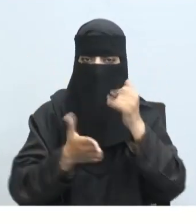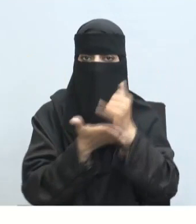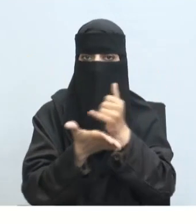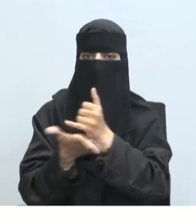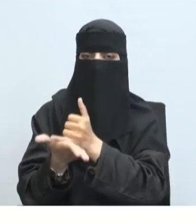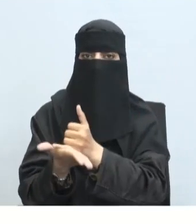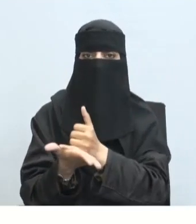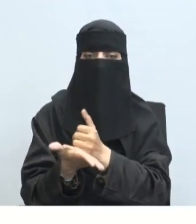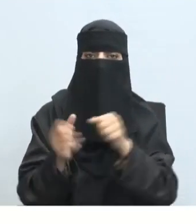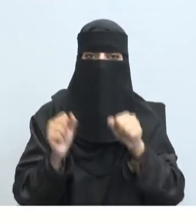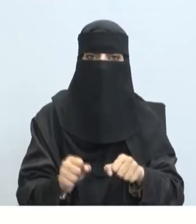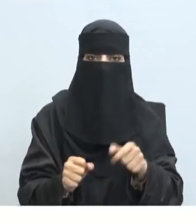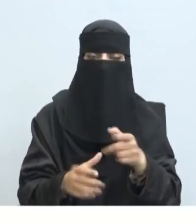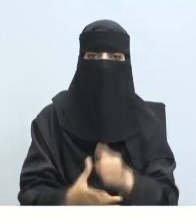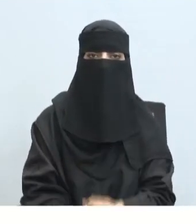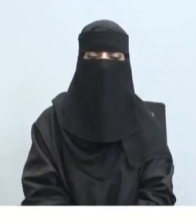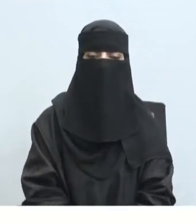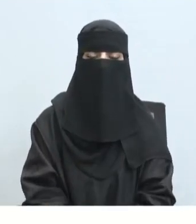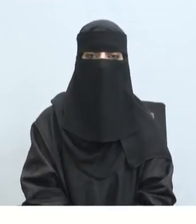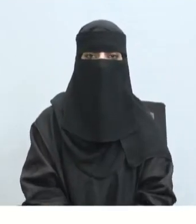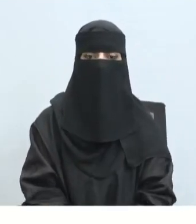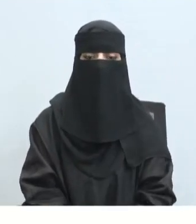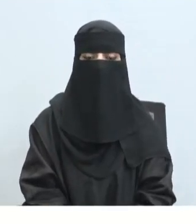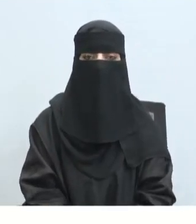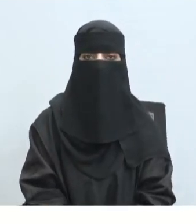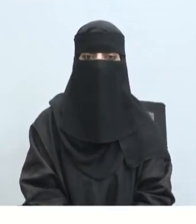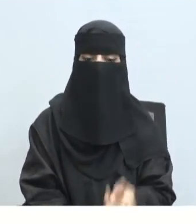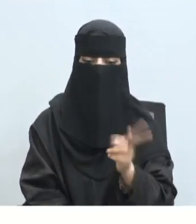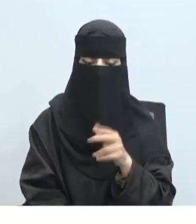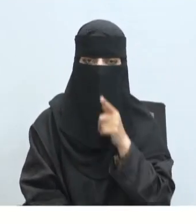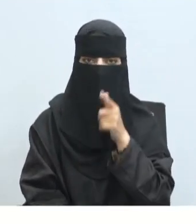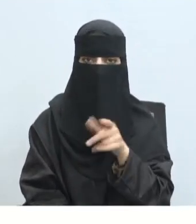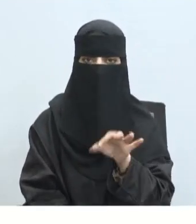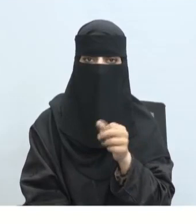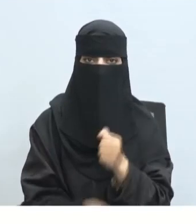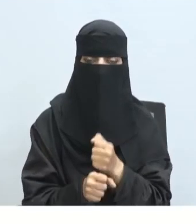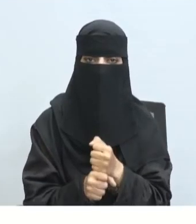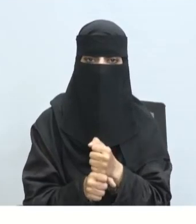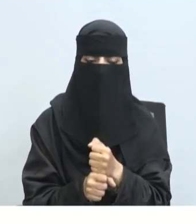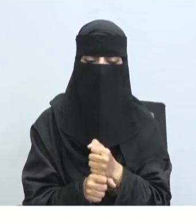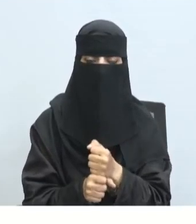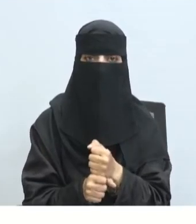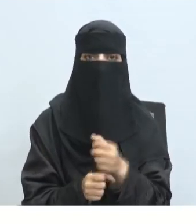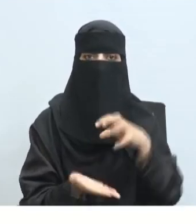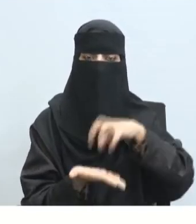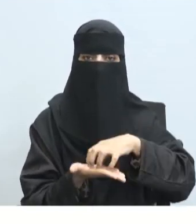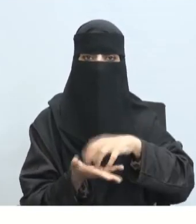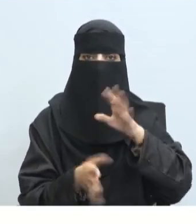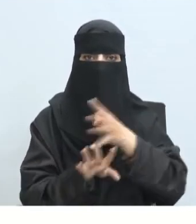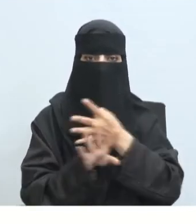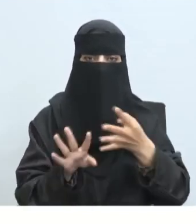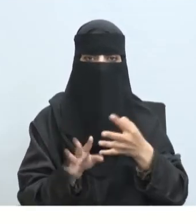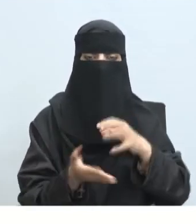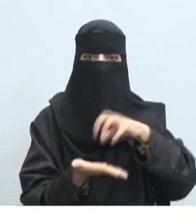مسؤوليه اداره او لجان اداره الفعاليه ايضا ذكرنا ما يتعلق بانشاء برامج انشاء